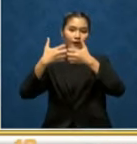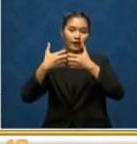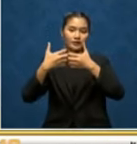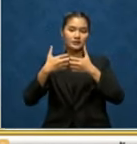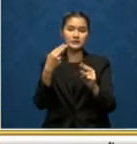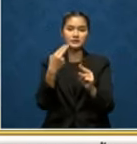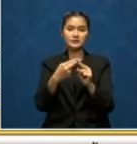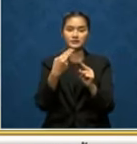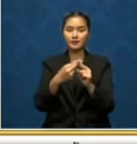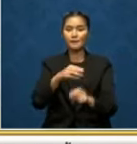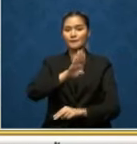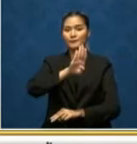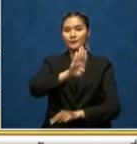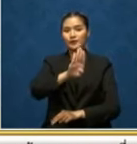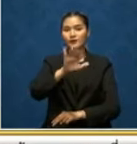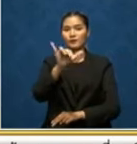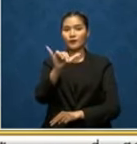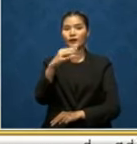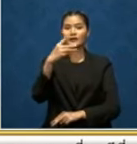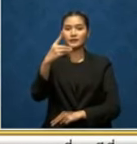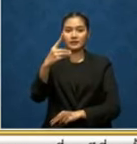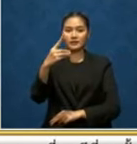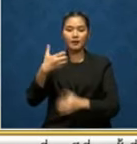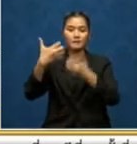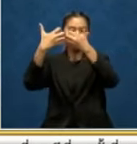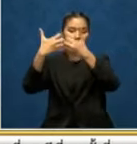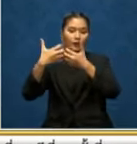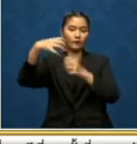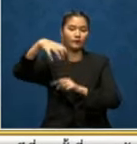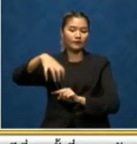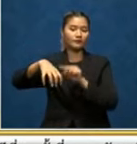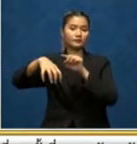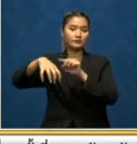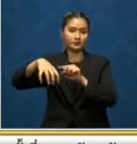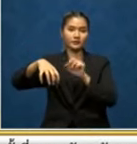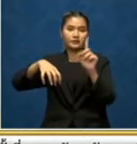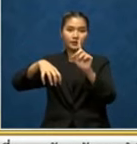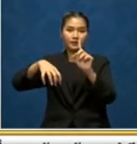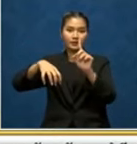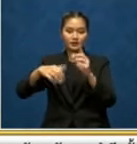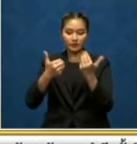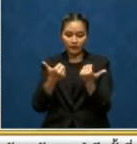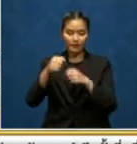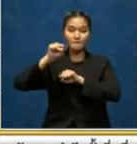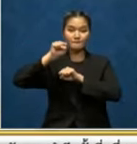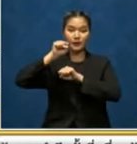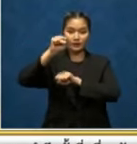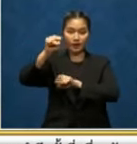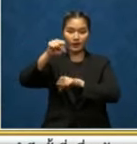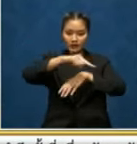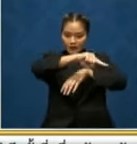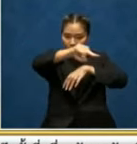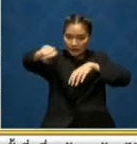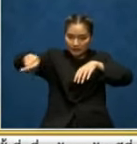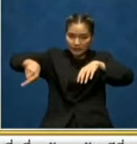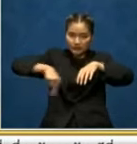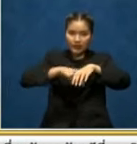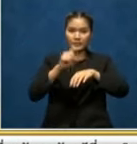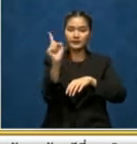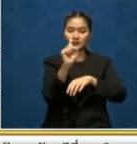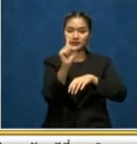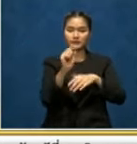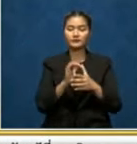ดิฉันเข้าใจว่าโรงงานนี้เป็นโรงงานเดียวในพื้นที่ที่ประกาศเป็นเขตโปรโมชั่นโซน